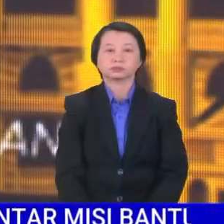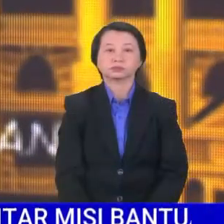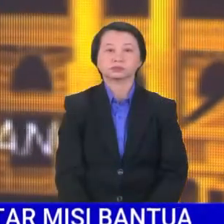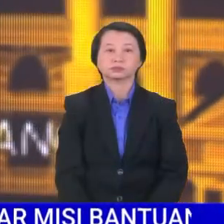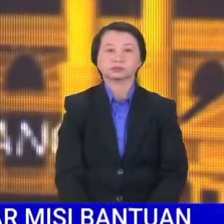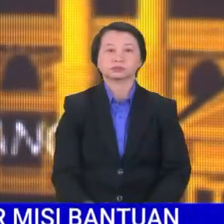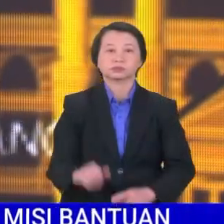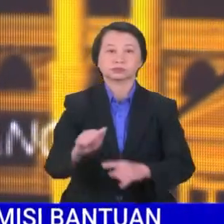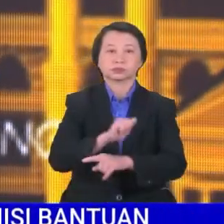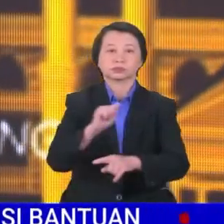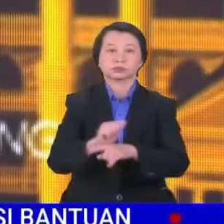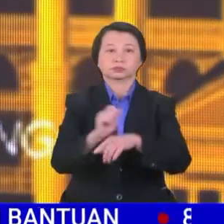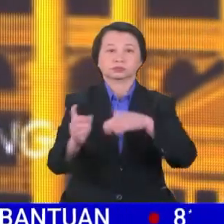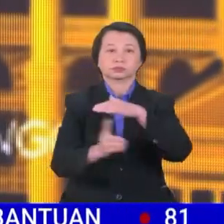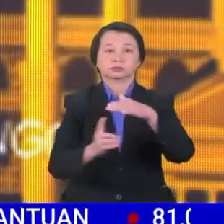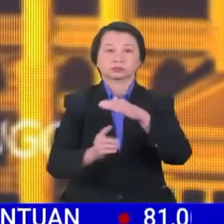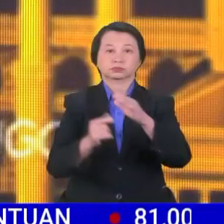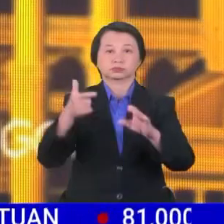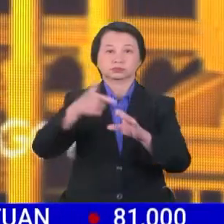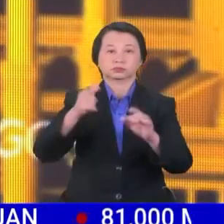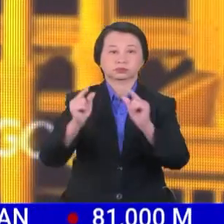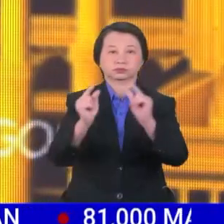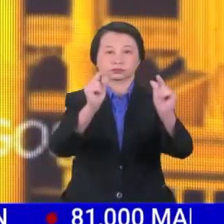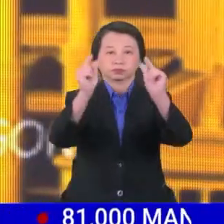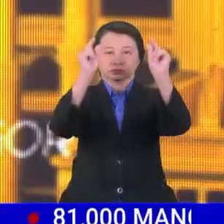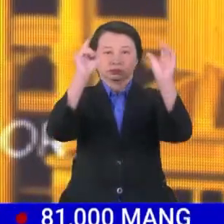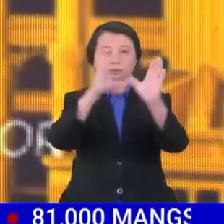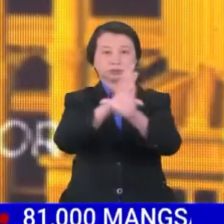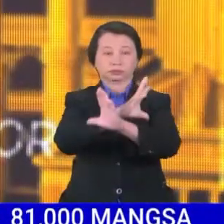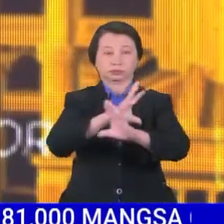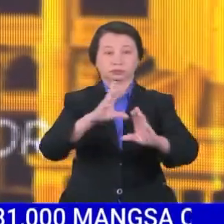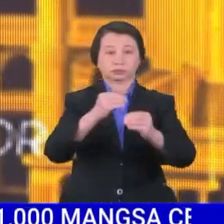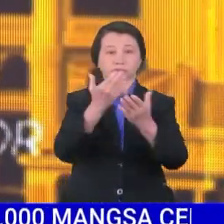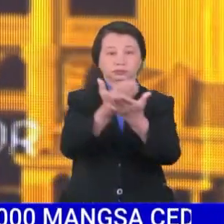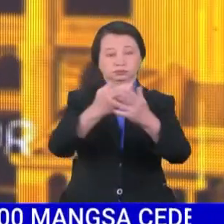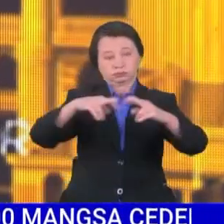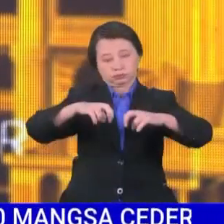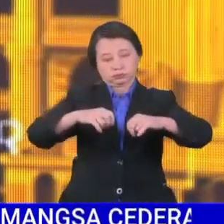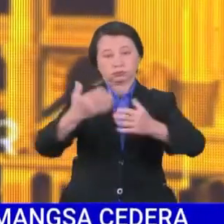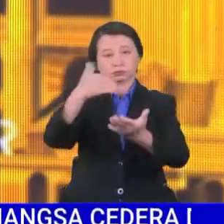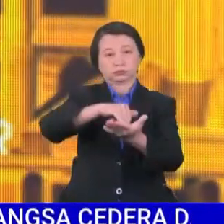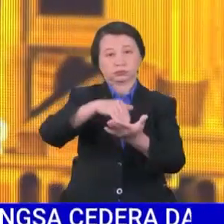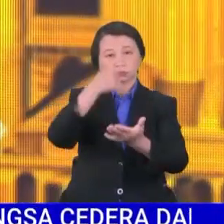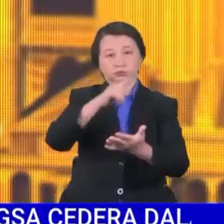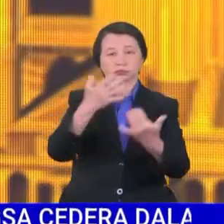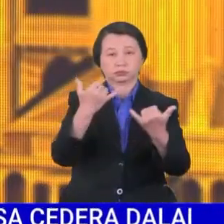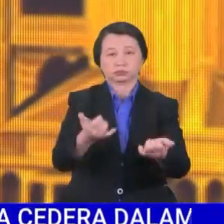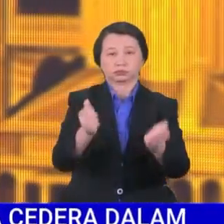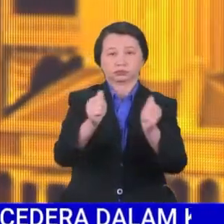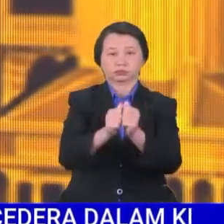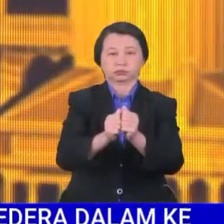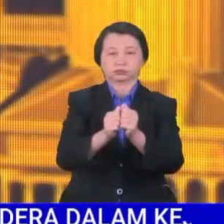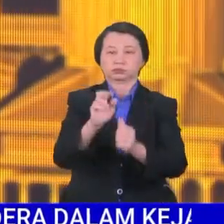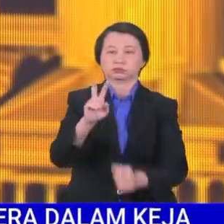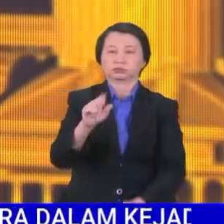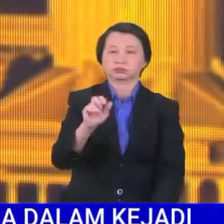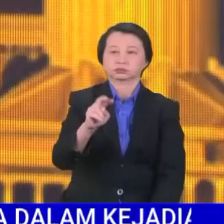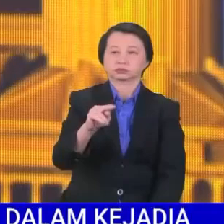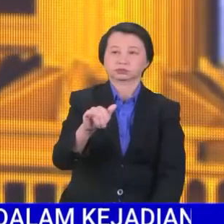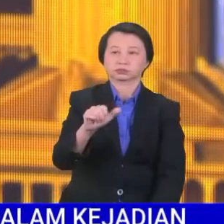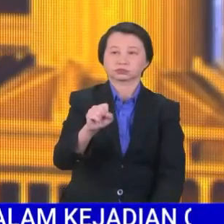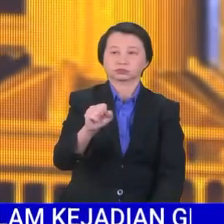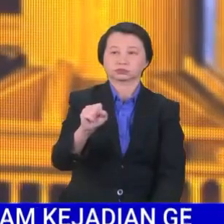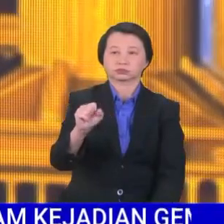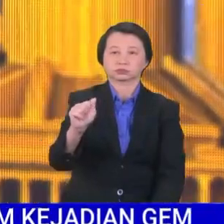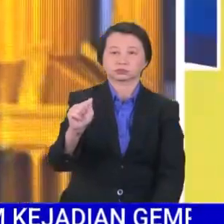amalan dan Dasa industri minyak dan gas di serawat di cadang dikaji semula untuk rinciannya langsung bersama Barisan maring